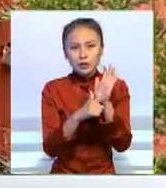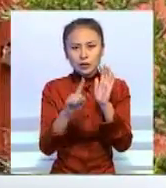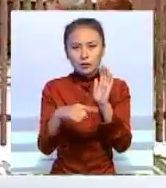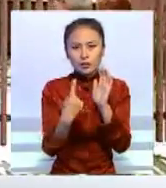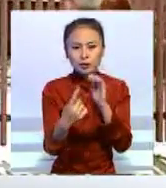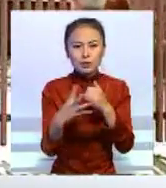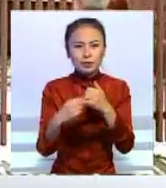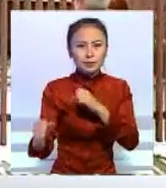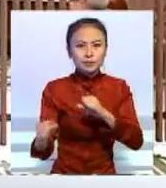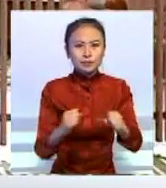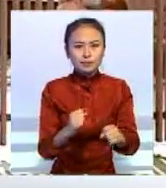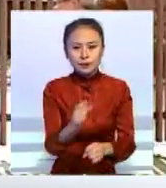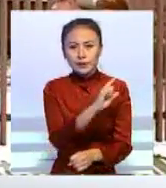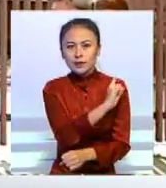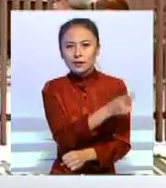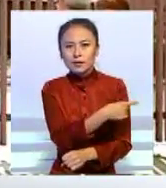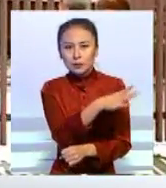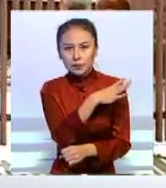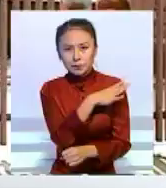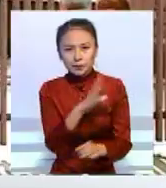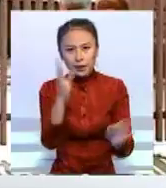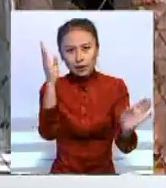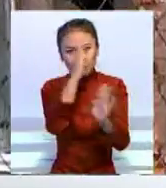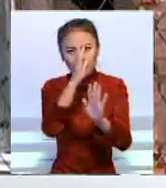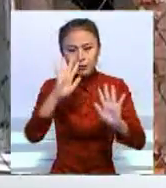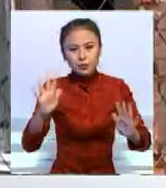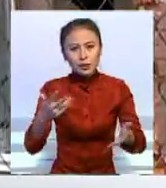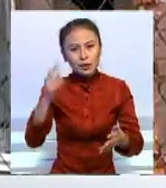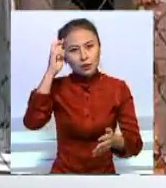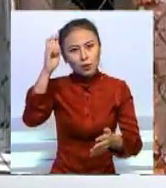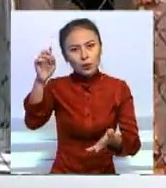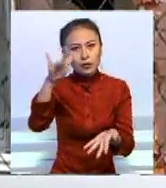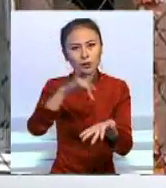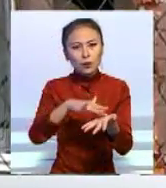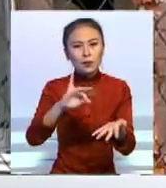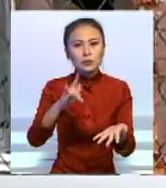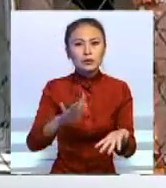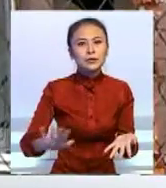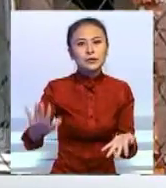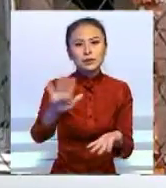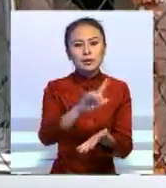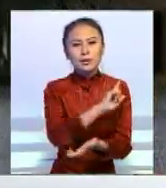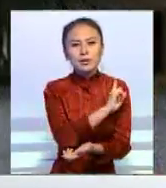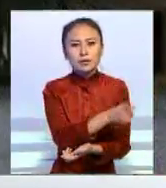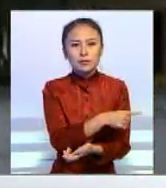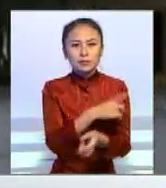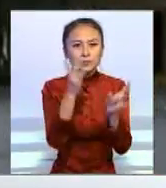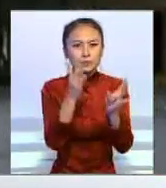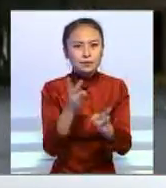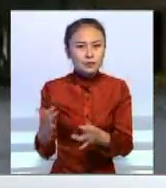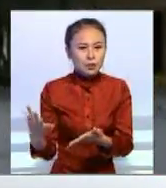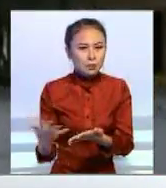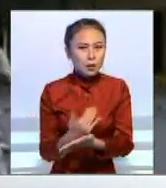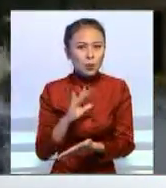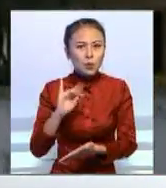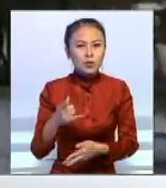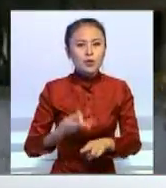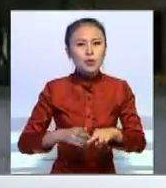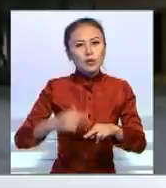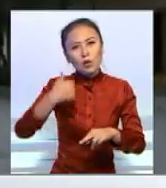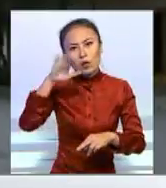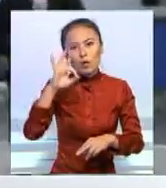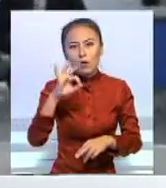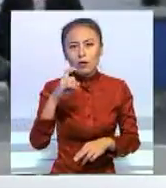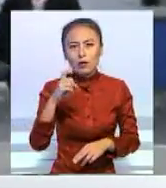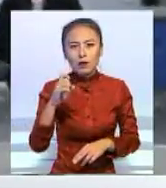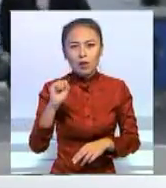елде 7.1 балдық зілзала болған еді. Табиғи апаттан мемлекеттің орталық және оңтүстік ауданы қатты зардап шекті. Ал кеше ғана осы